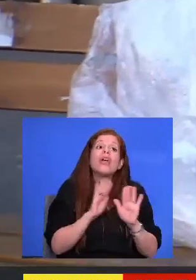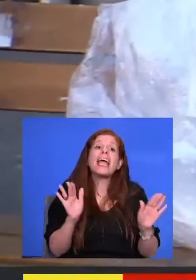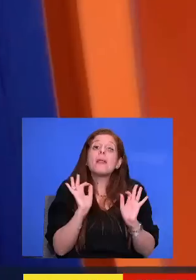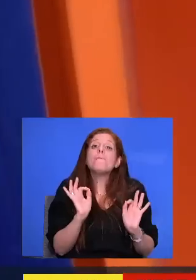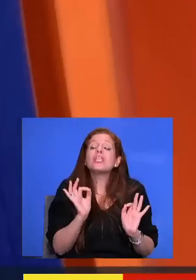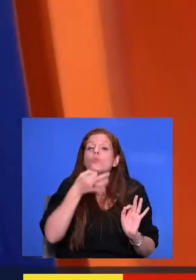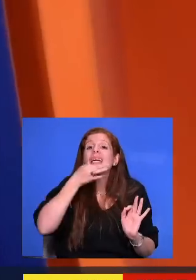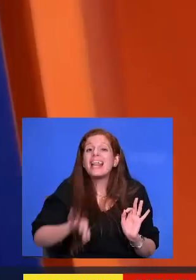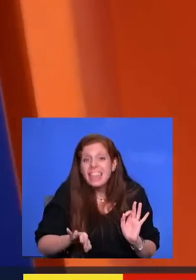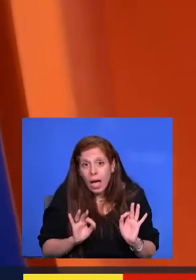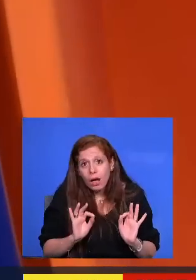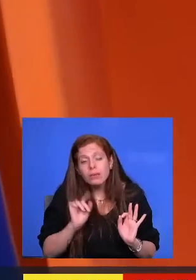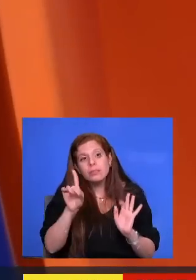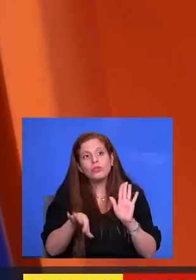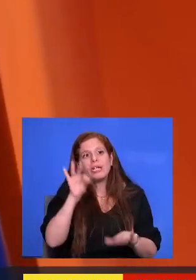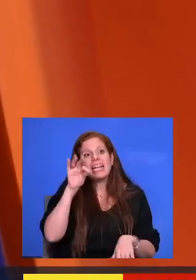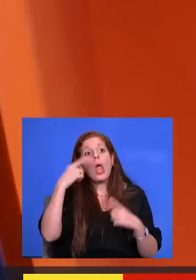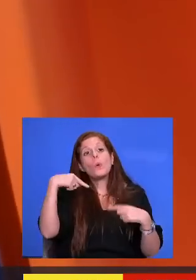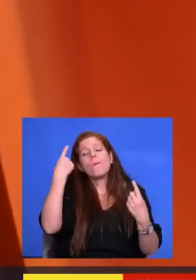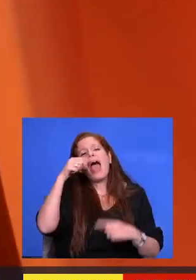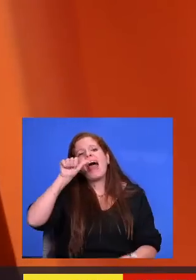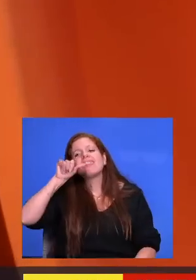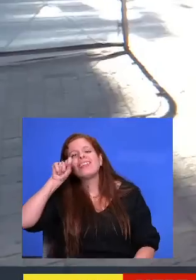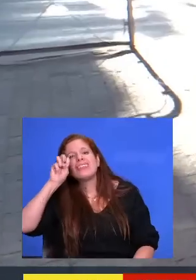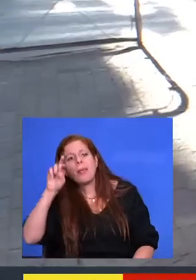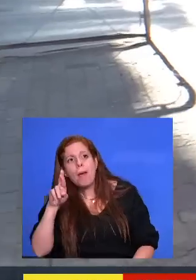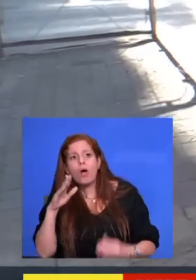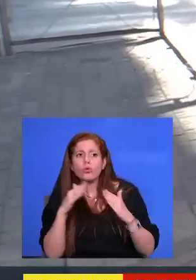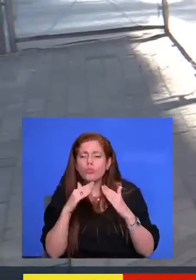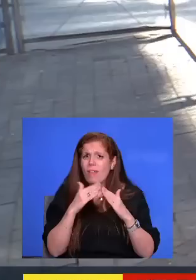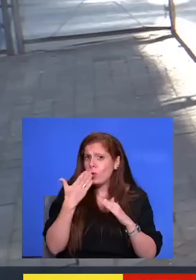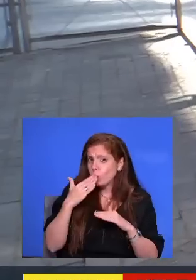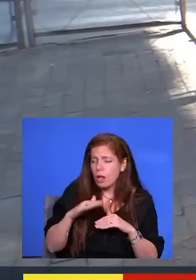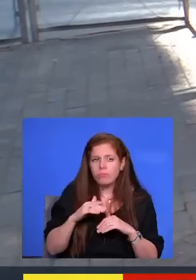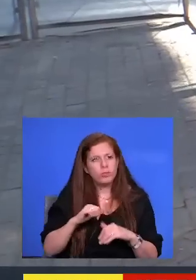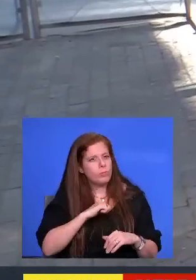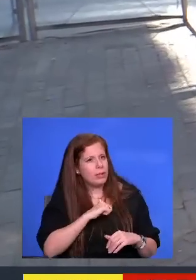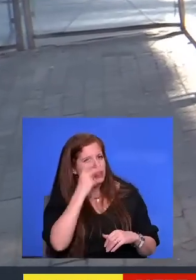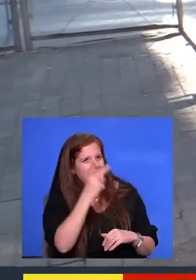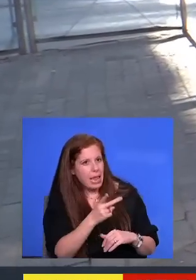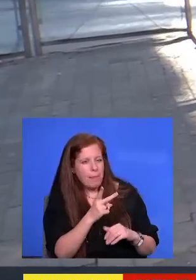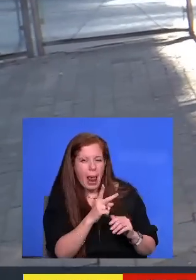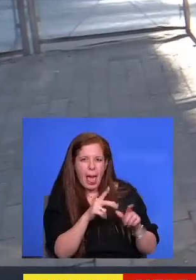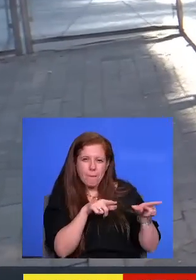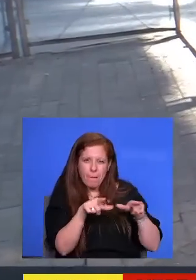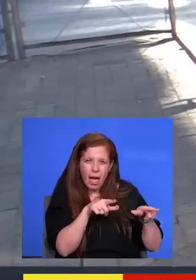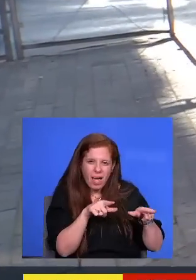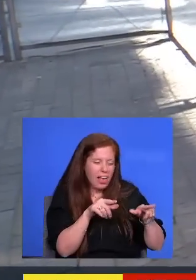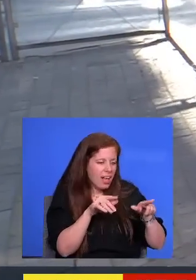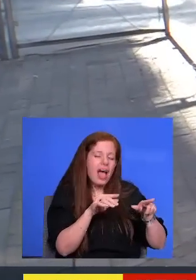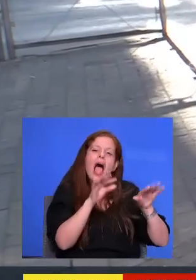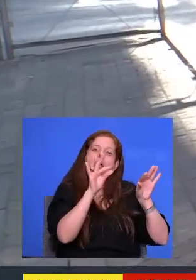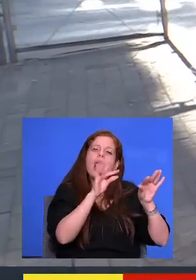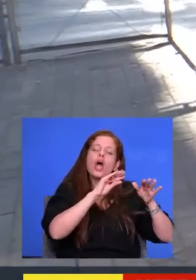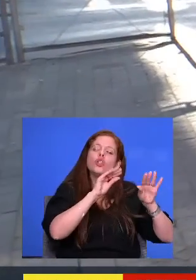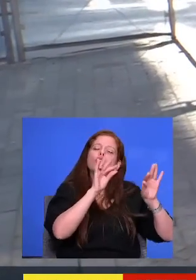היתר. זה מה שגילה יום אחד איתמר, תושב ירושלים. מה שמעניין זה שאם מסתכלים על המפה של הדוכנים שמפעל הפיס אישר, שאישרו